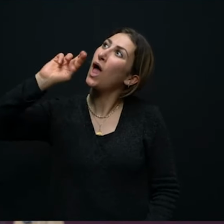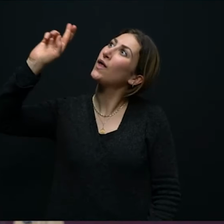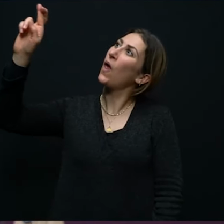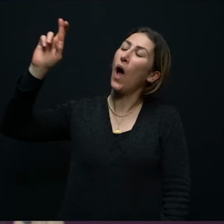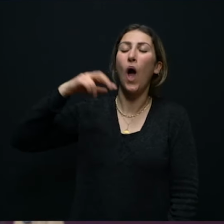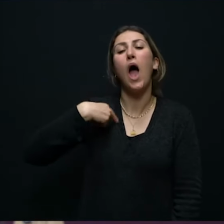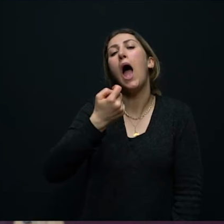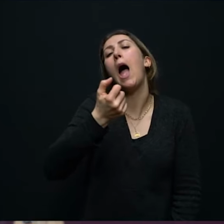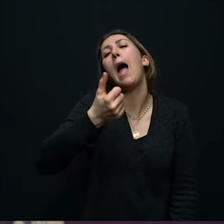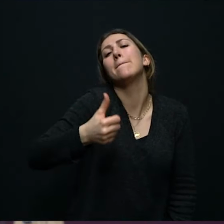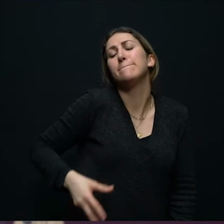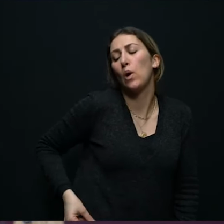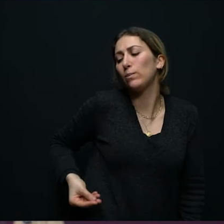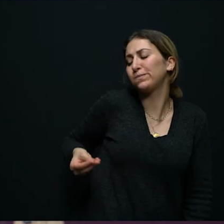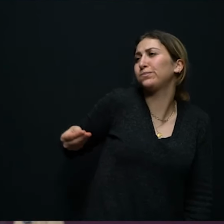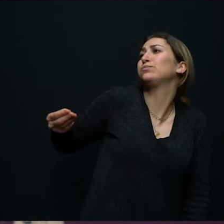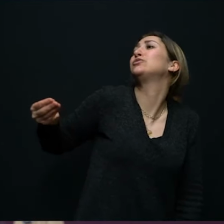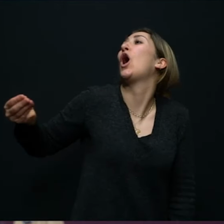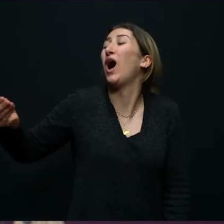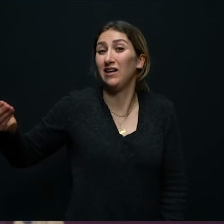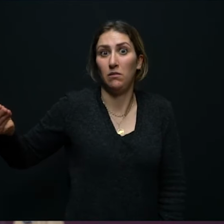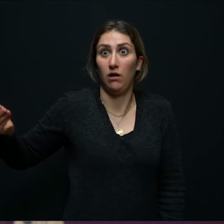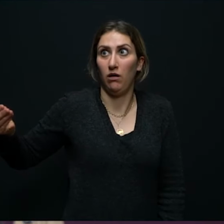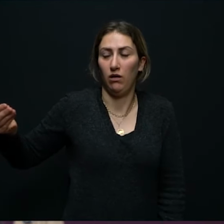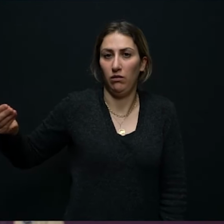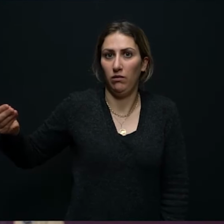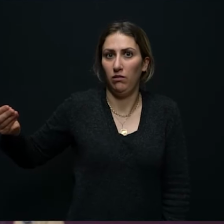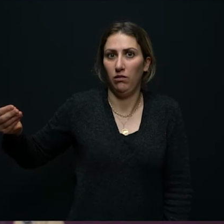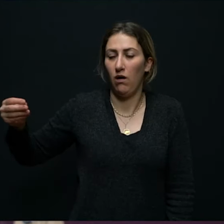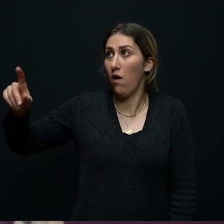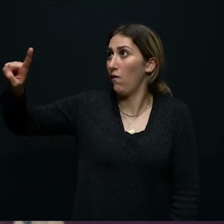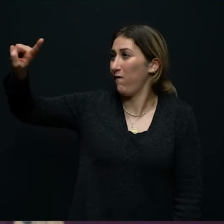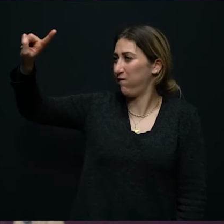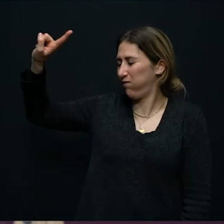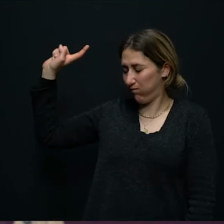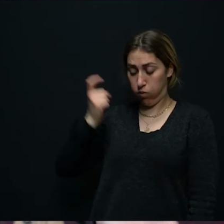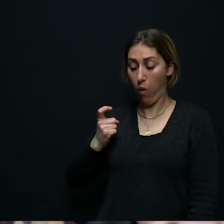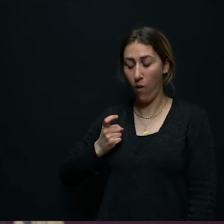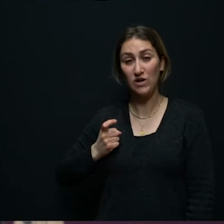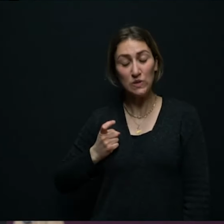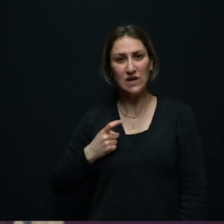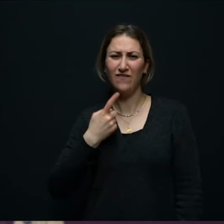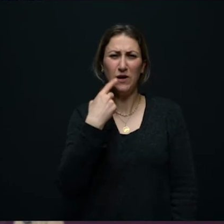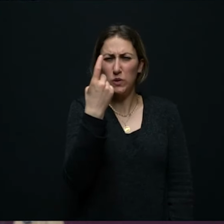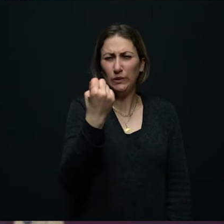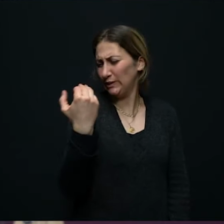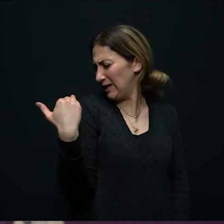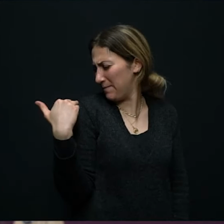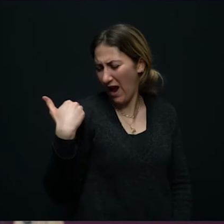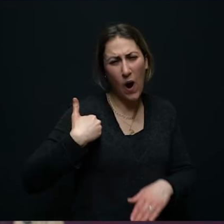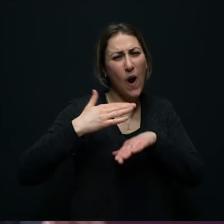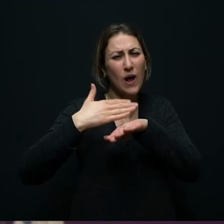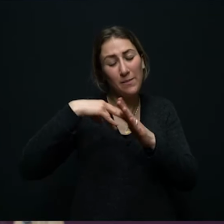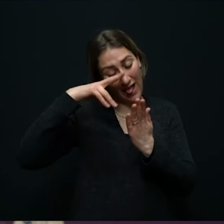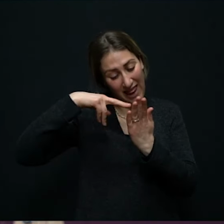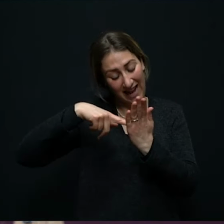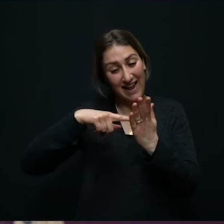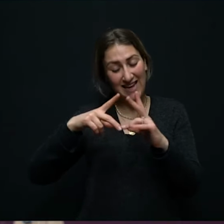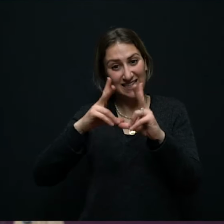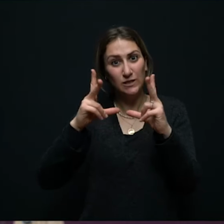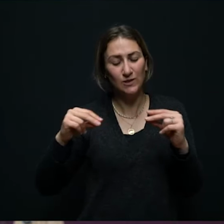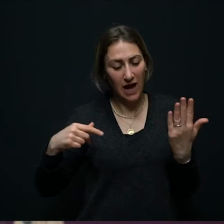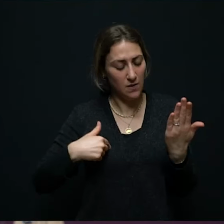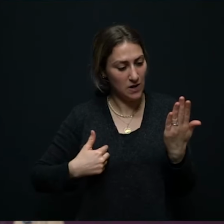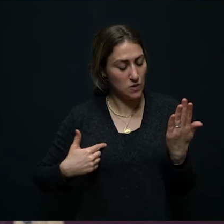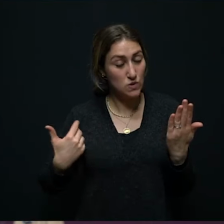sur le champ foudroyé moi je lis je les relis cette histoire ya une semaine mais quand la femme arrive